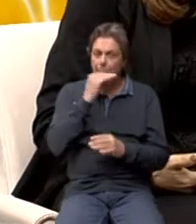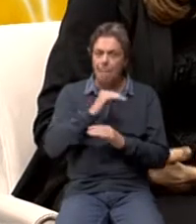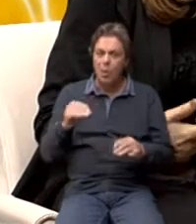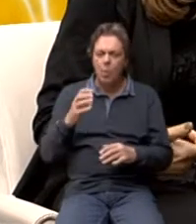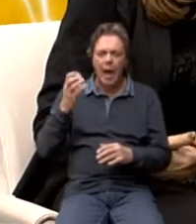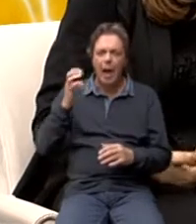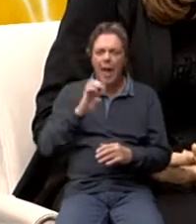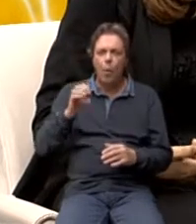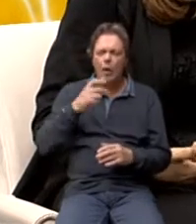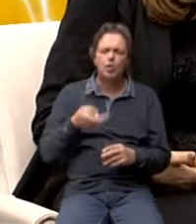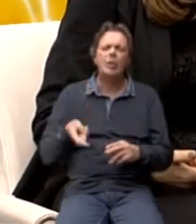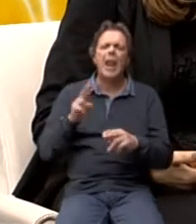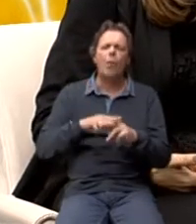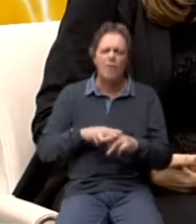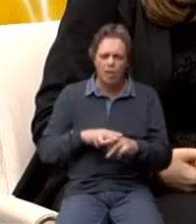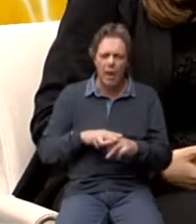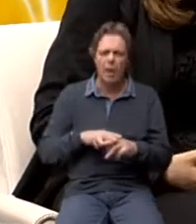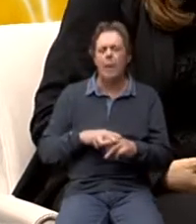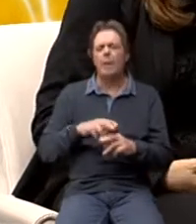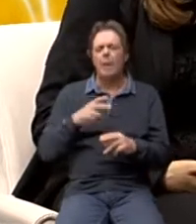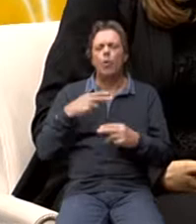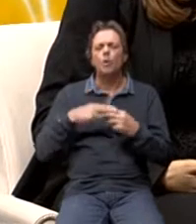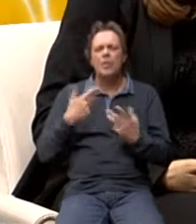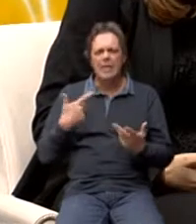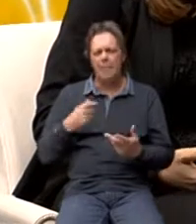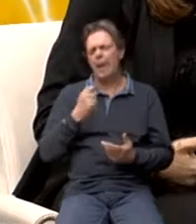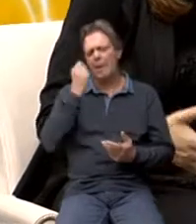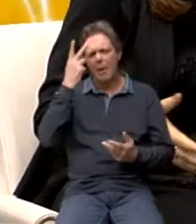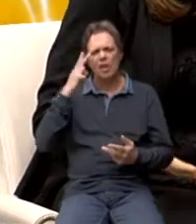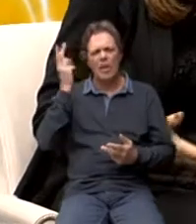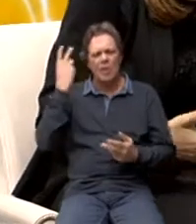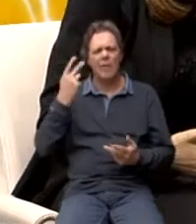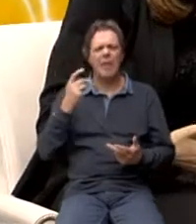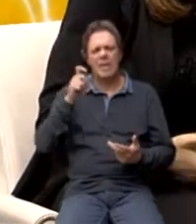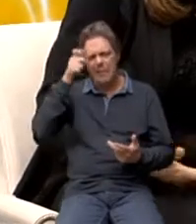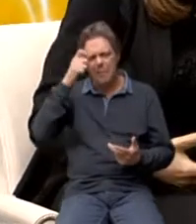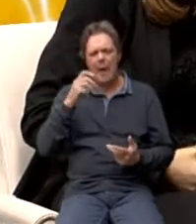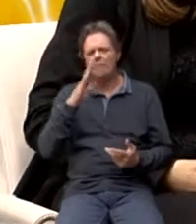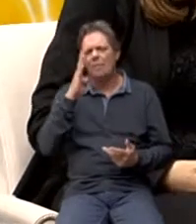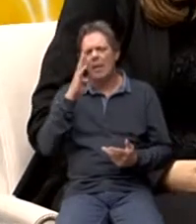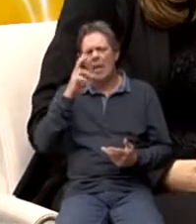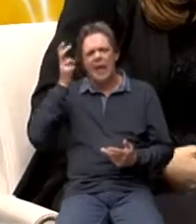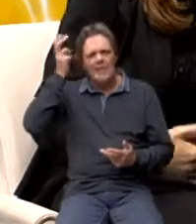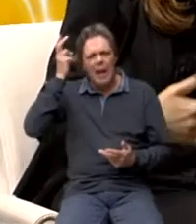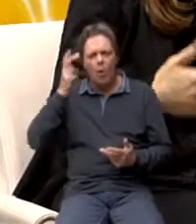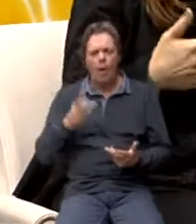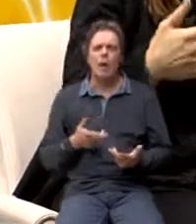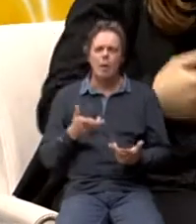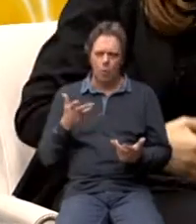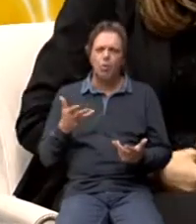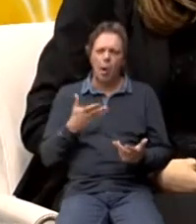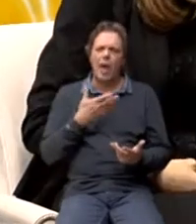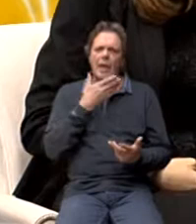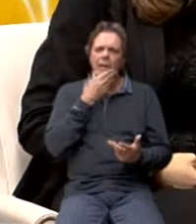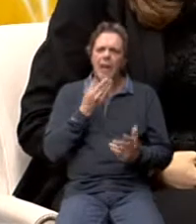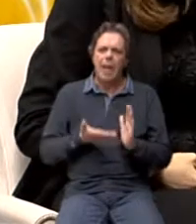od susjednih zemalja i Mađarske i Slovenije i Srbije i Crne Gore. Mislim, kad usporedite, to je jedan fini